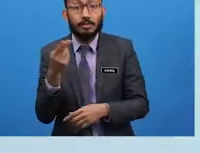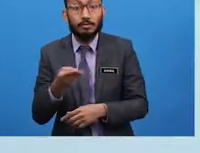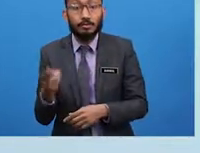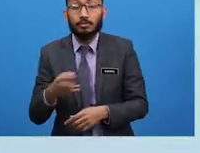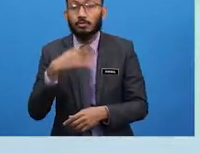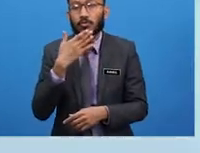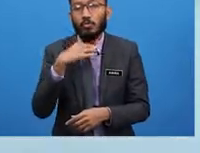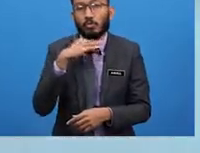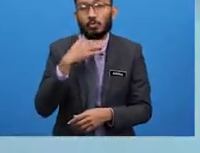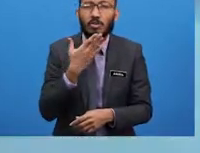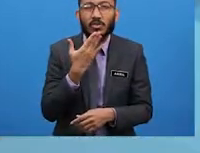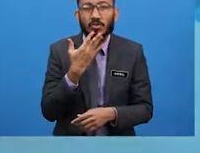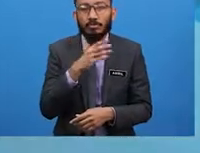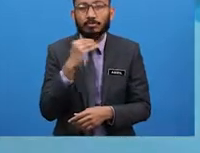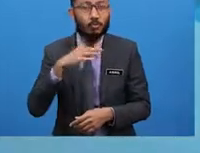kotoran.